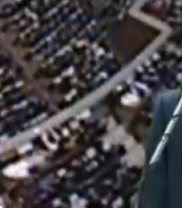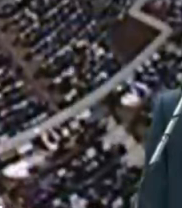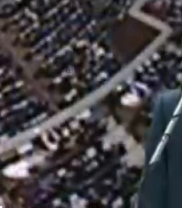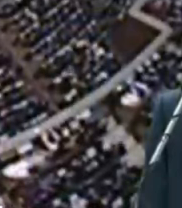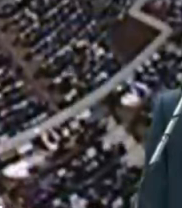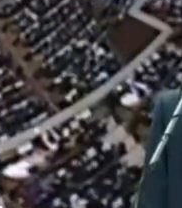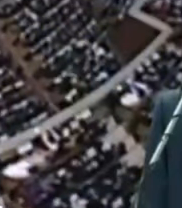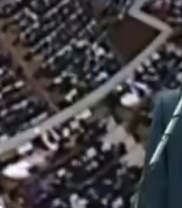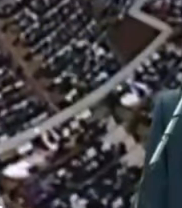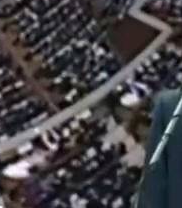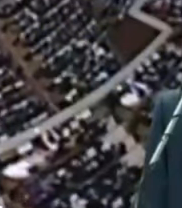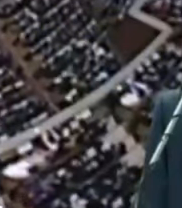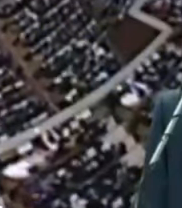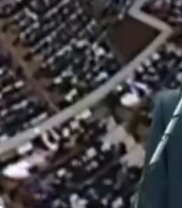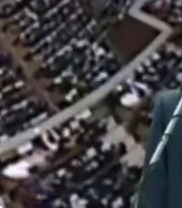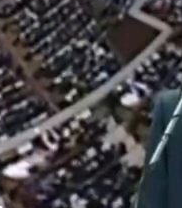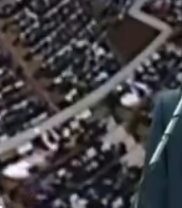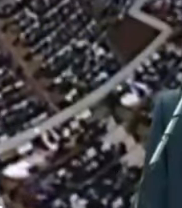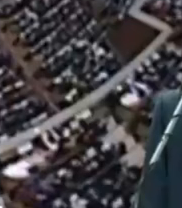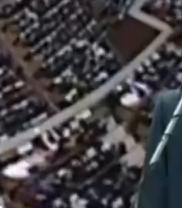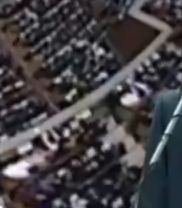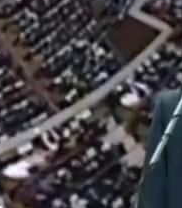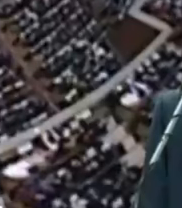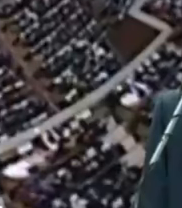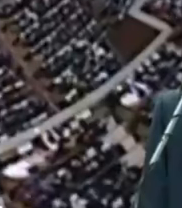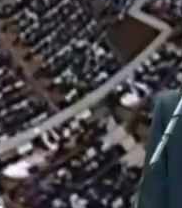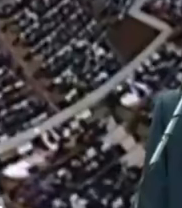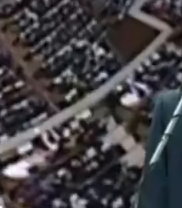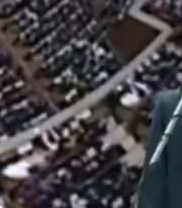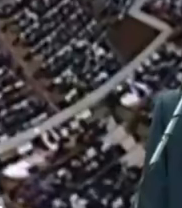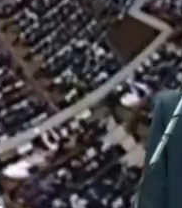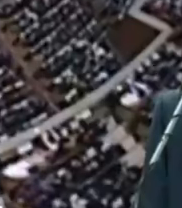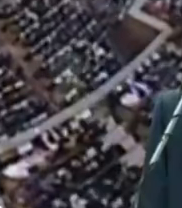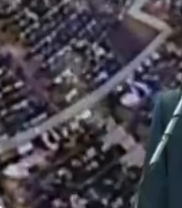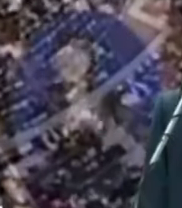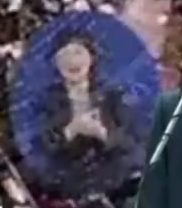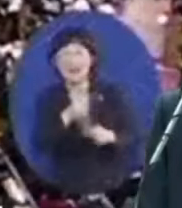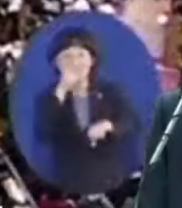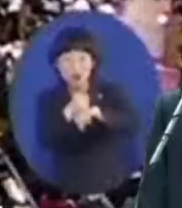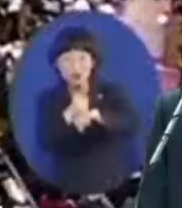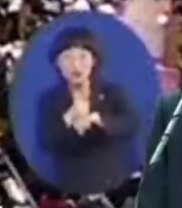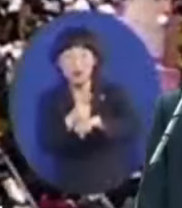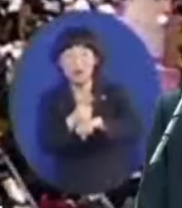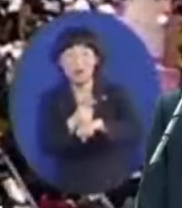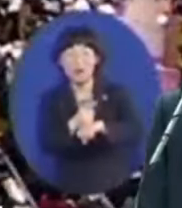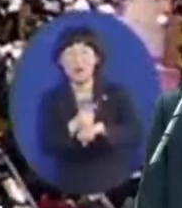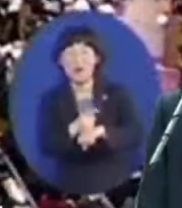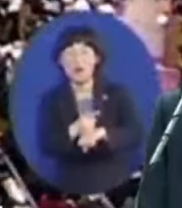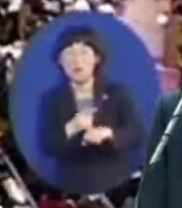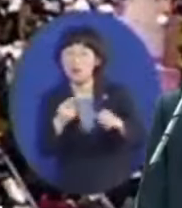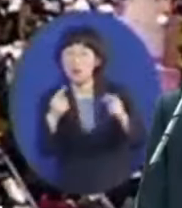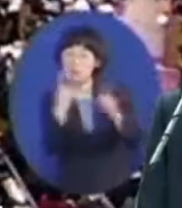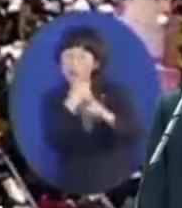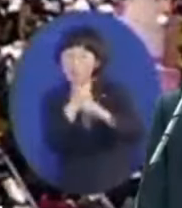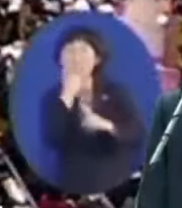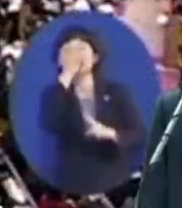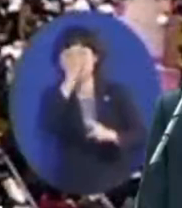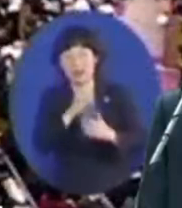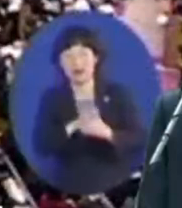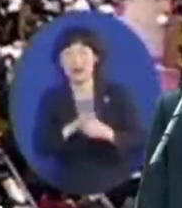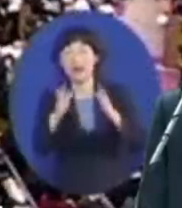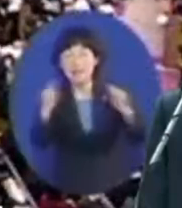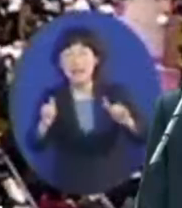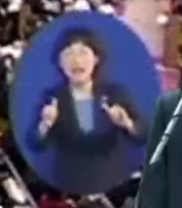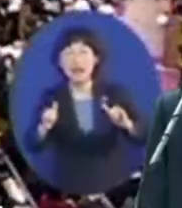말을 했습니다. 밝은 성격은 어떤 재산보다 귀중한 것인데 성격이란 가꾸고 기를 수 있는 것이다. 사람 마음도